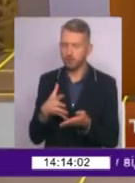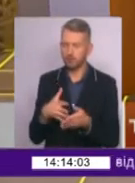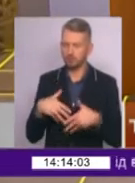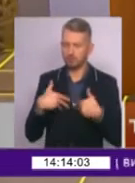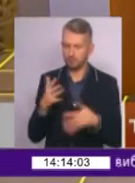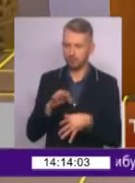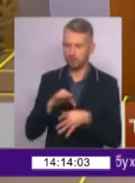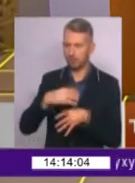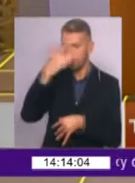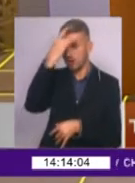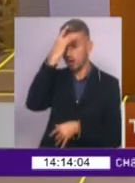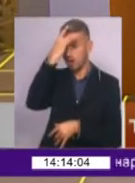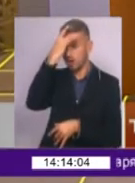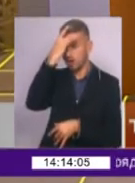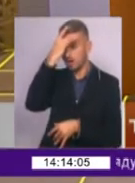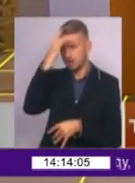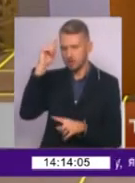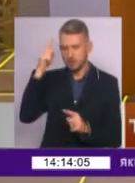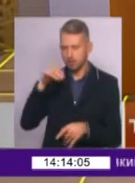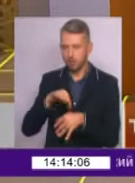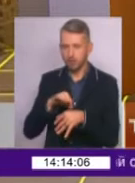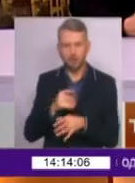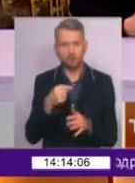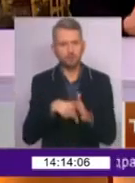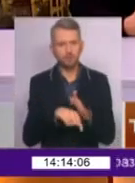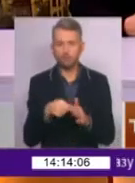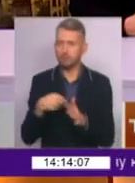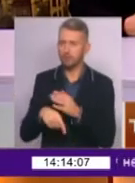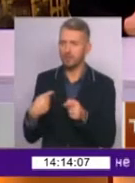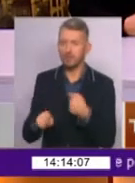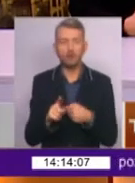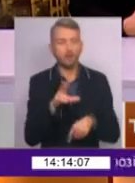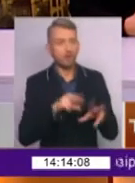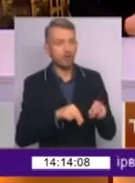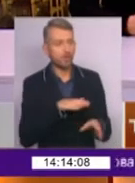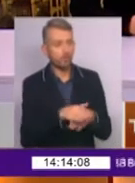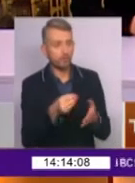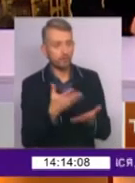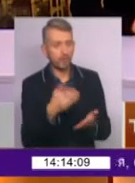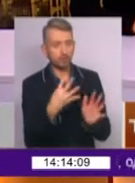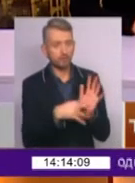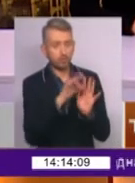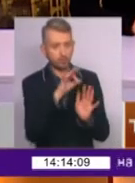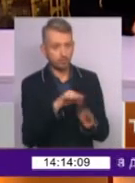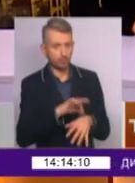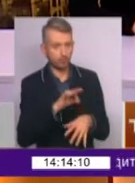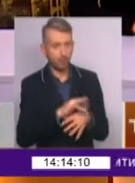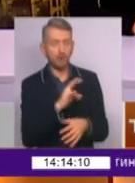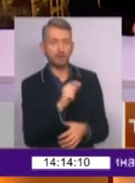повноцінну хворобу? В чому різниця? Що вважати ще повноцінною, якщо 90% хворіють на назофарингіт?